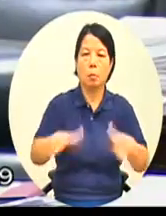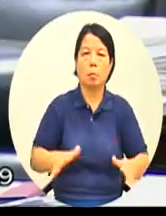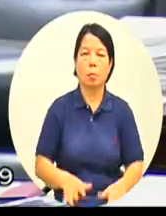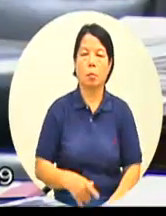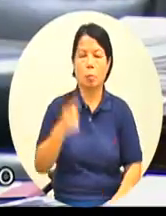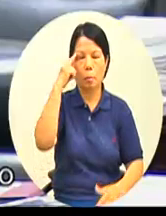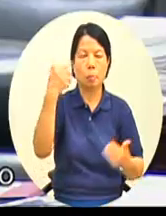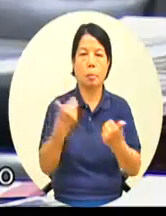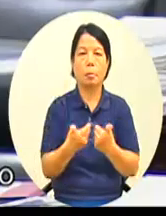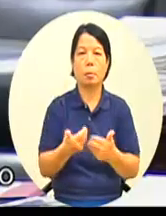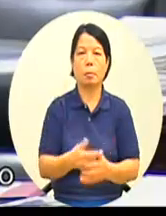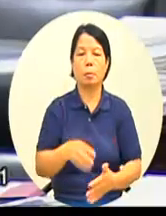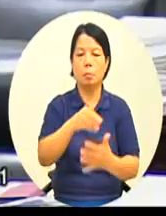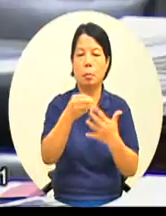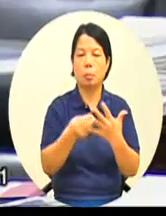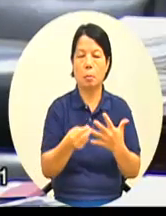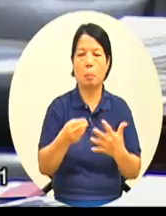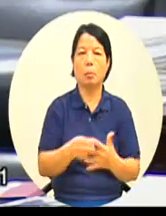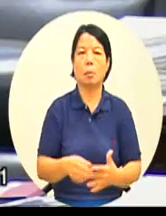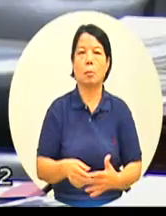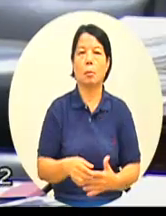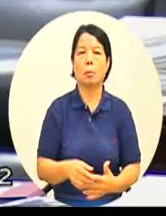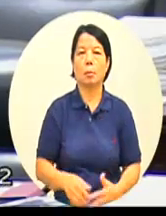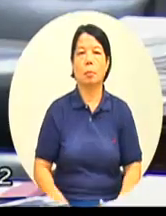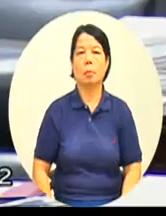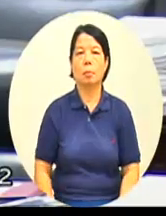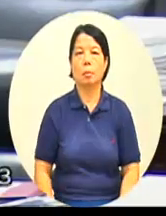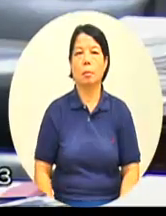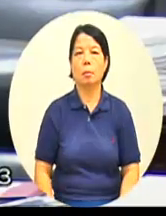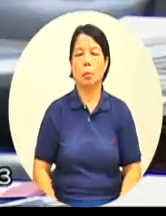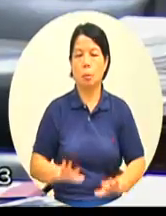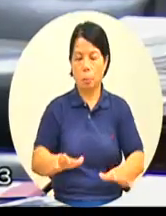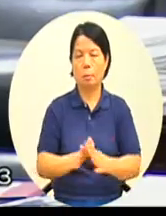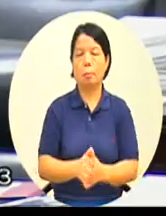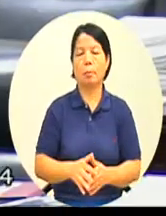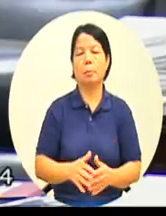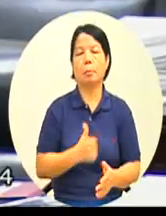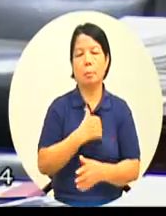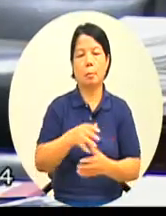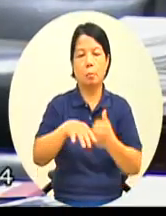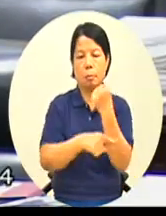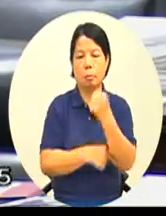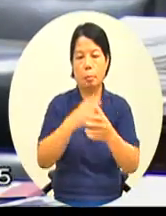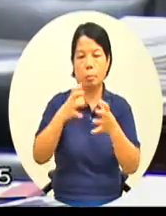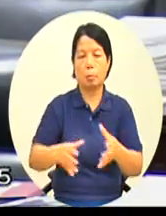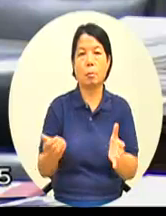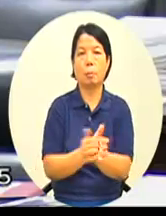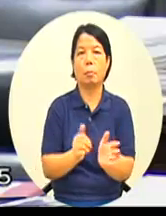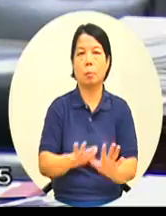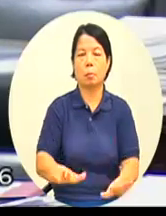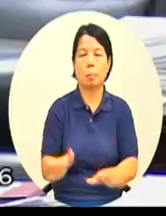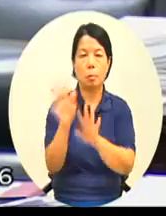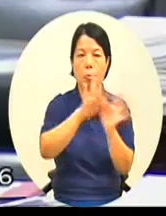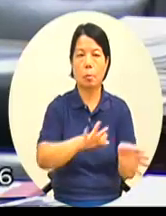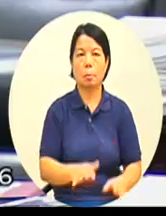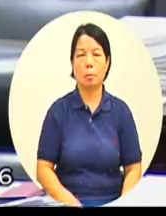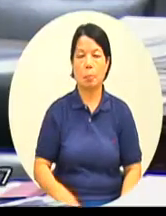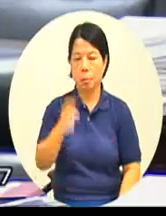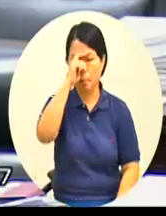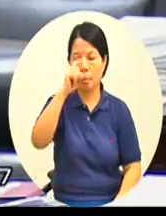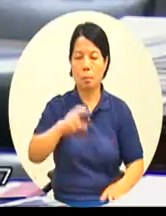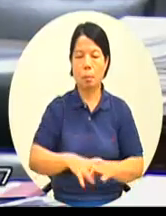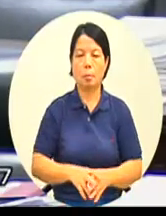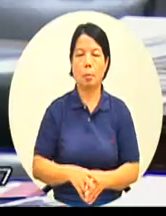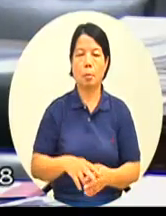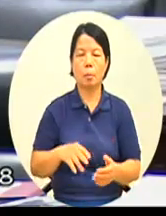对你们退居到二级单位啦，不过也已经既成事实，不过我希望在这样的一个情况下，我也希望你们不要改变你